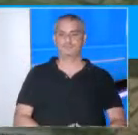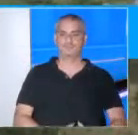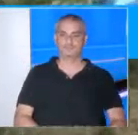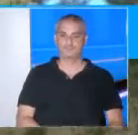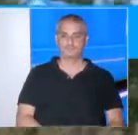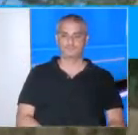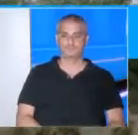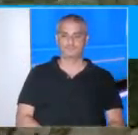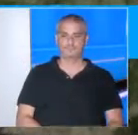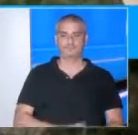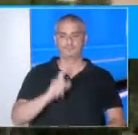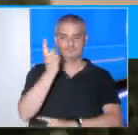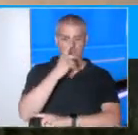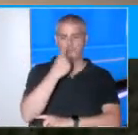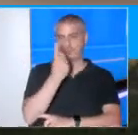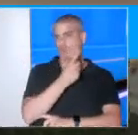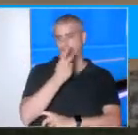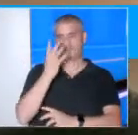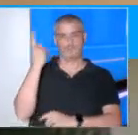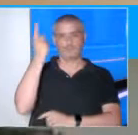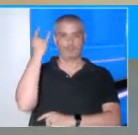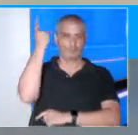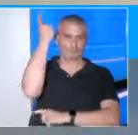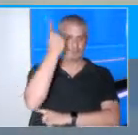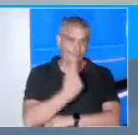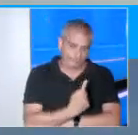של מסוקים, מפכ"ל המשטרה כאן נחת באמצעות מסוק.